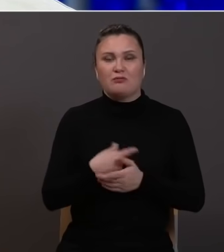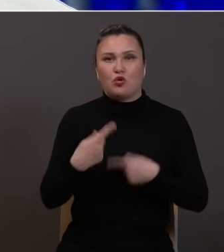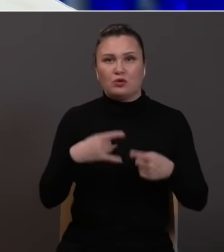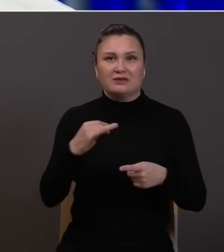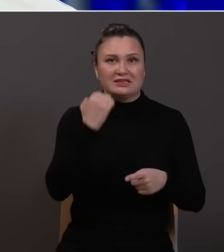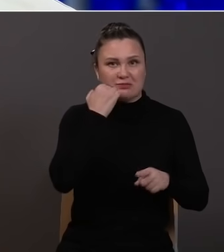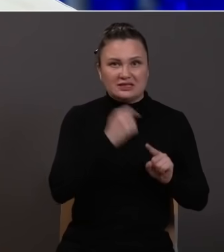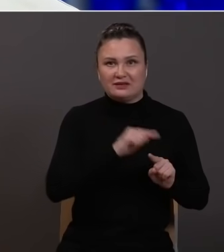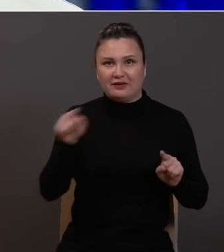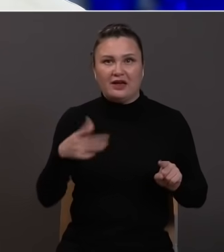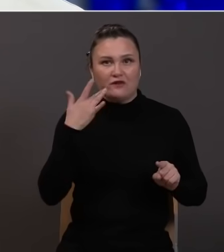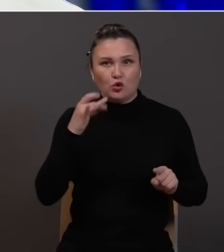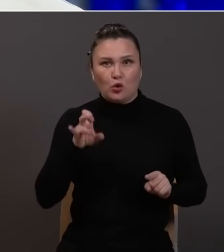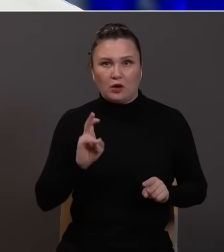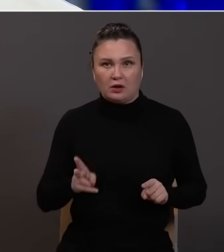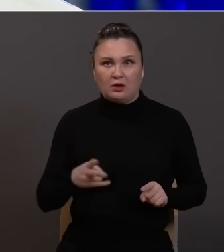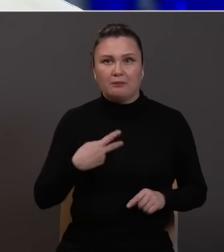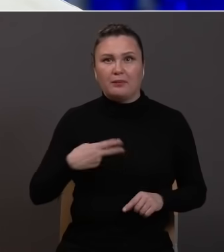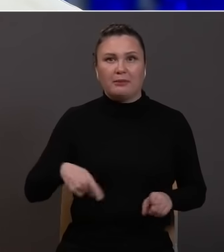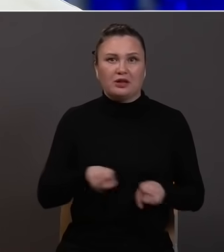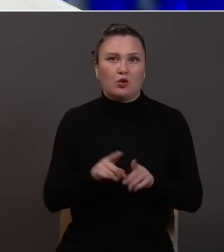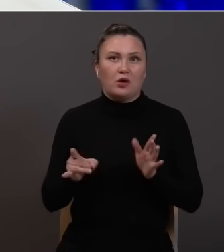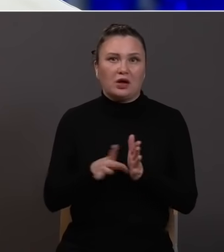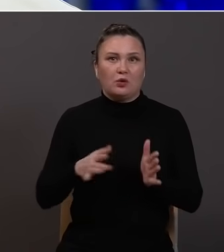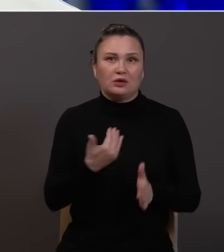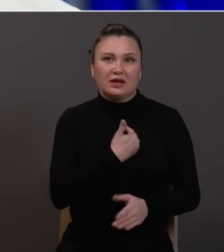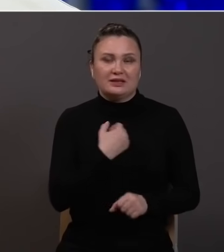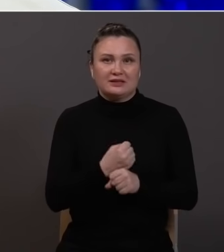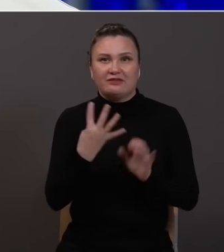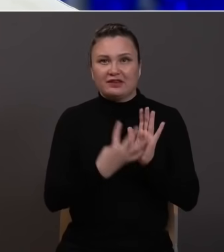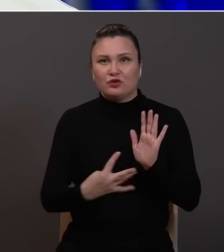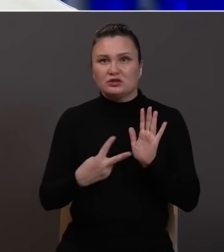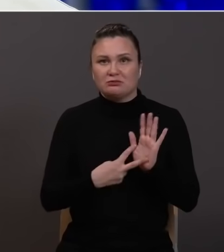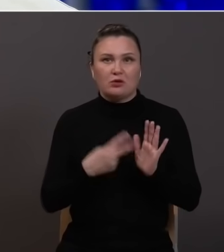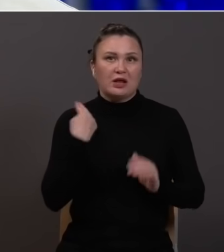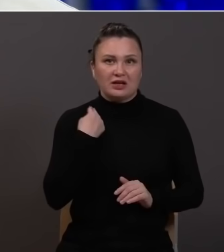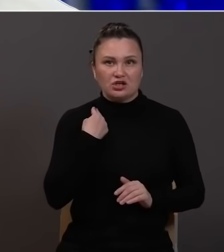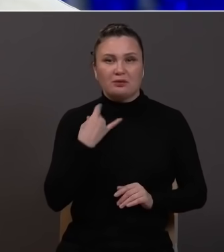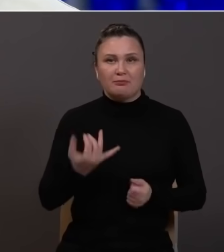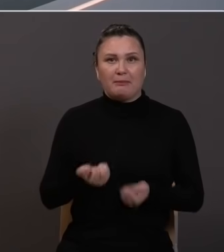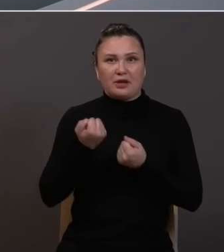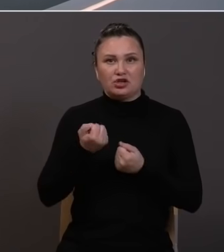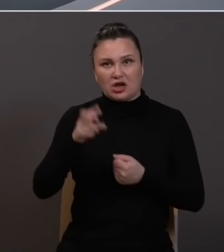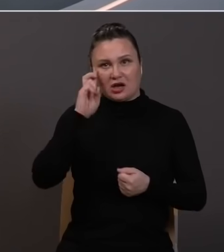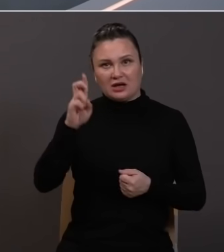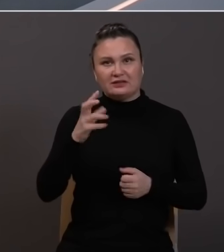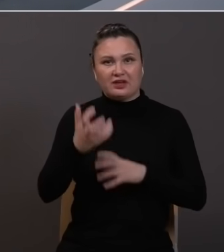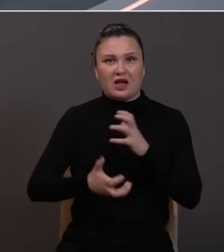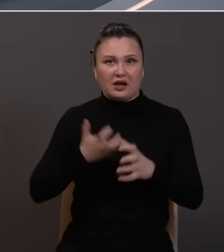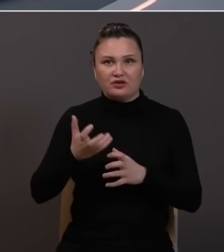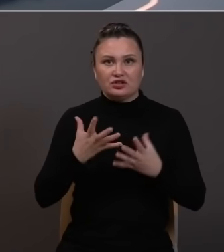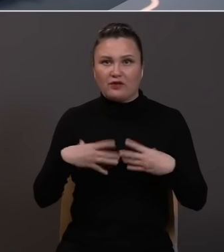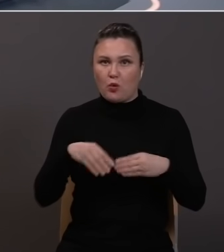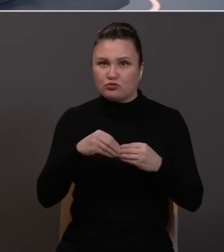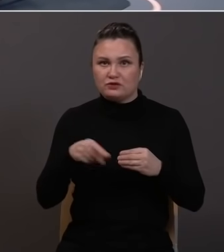из Москвы в Нью-Йорк. Примерно такой рекорд хотели установить в 97-м англичане при поддержке Королевского географического